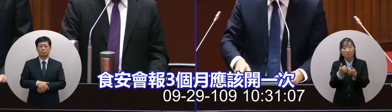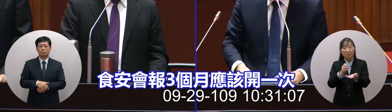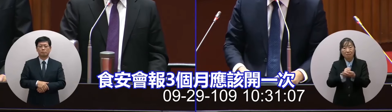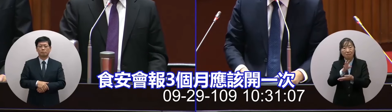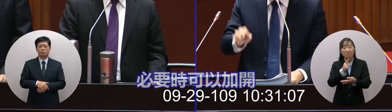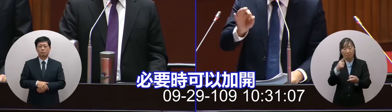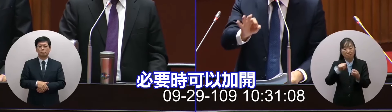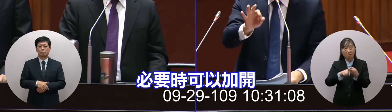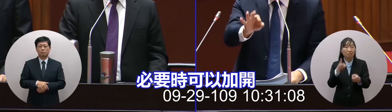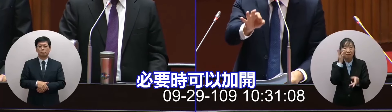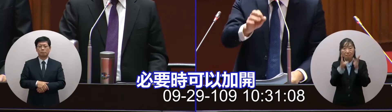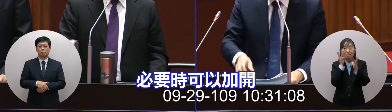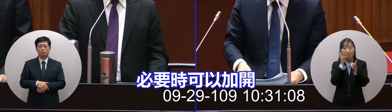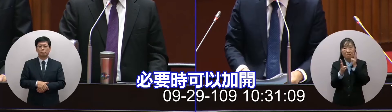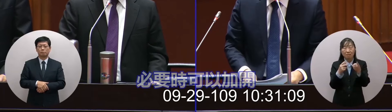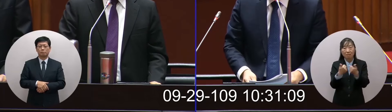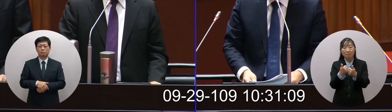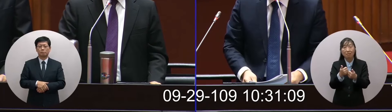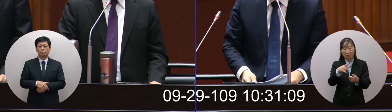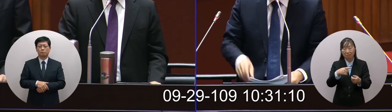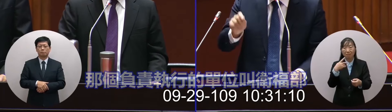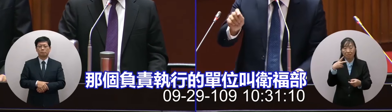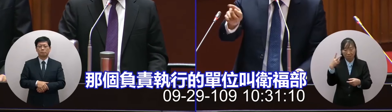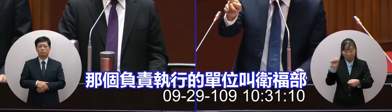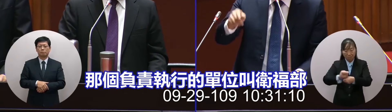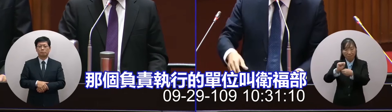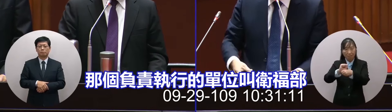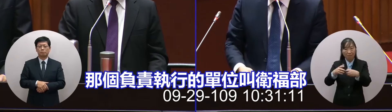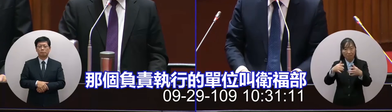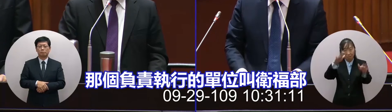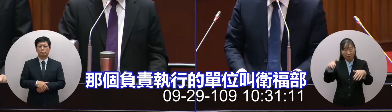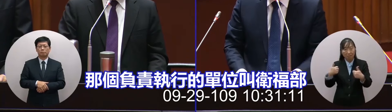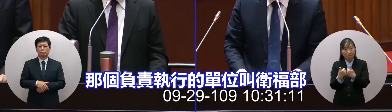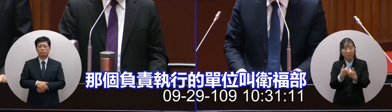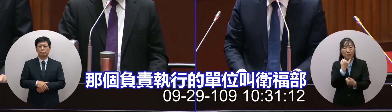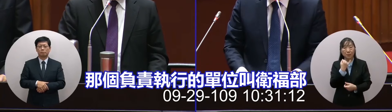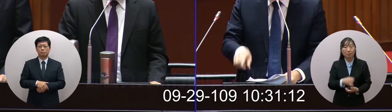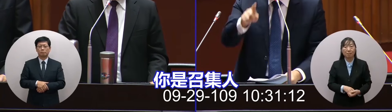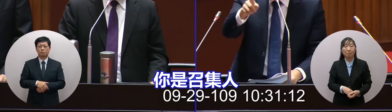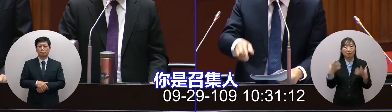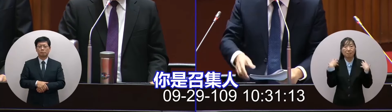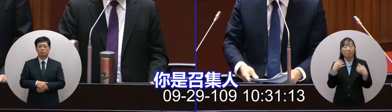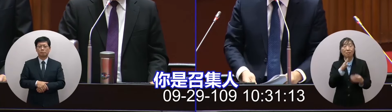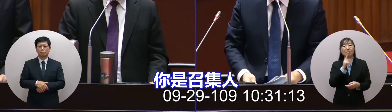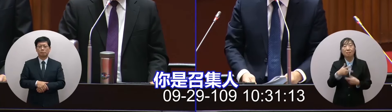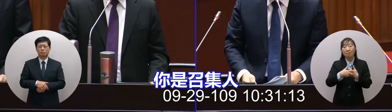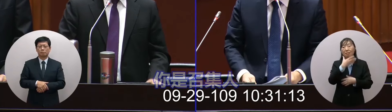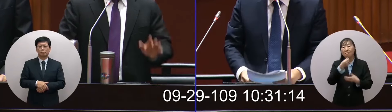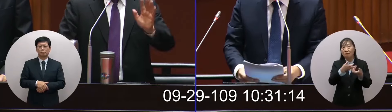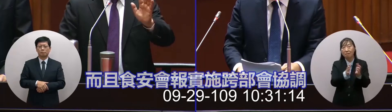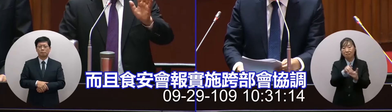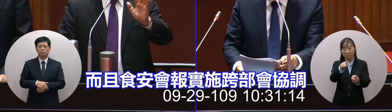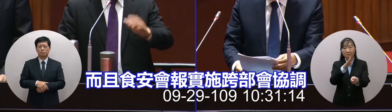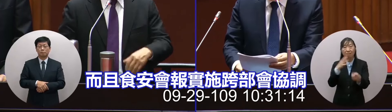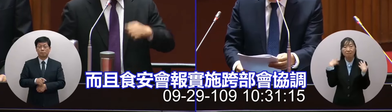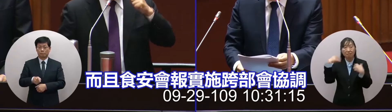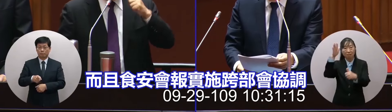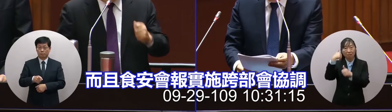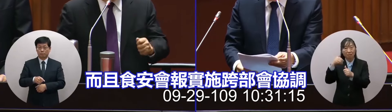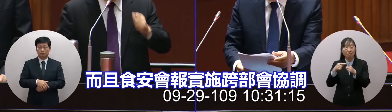3个月应该开一次，必要时可以加开。那个负责执行的单位在叫卫福部，你是召集人。而